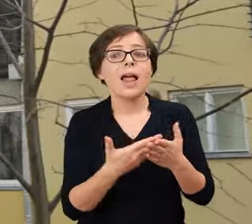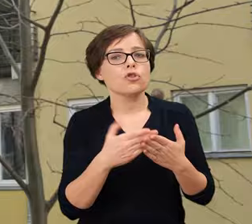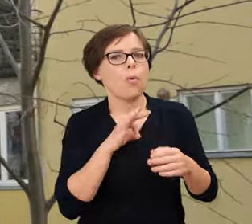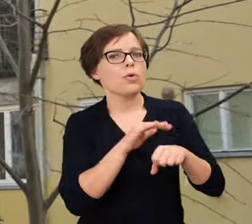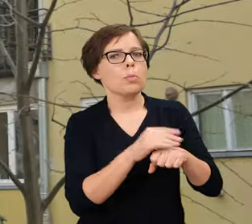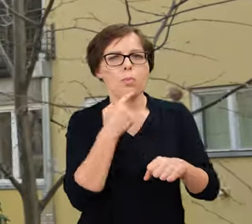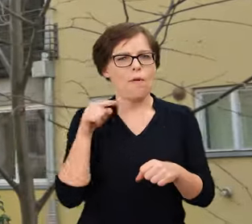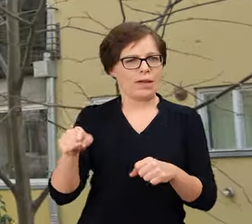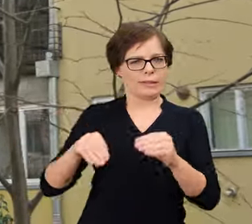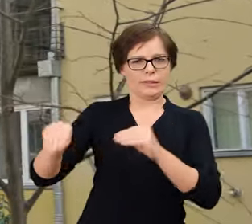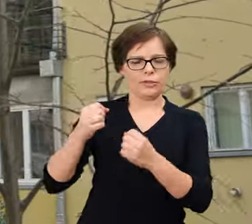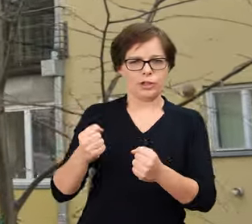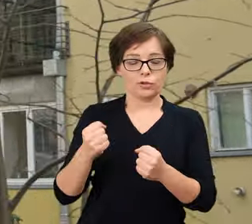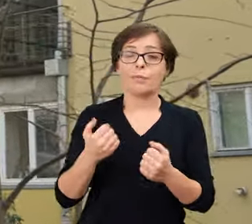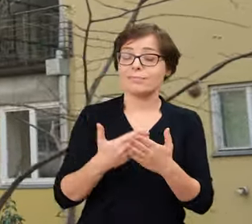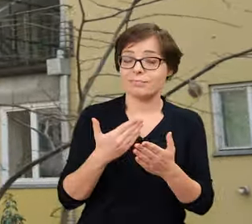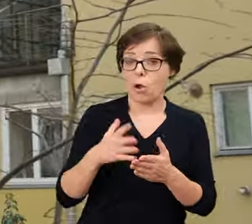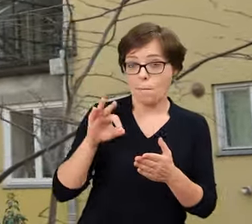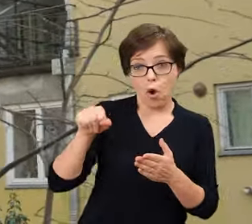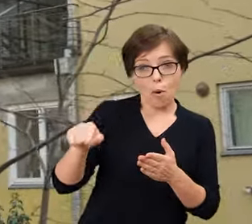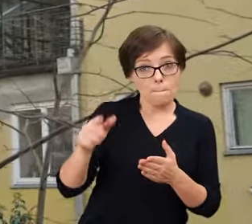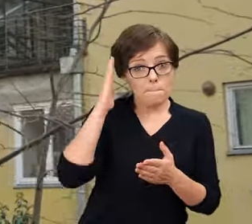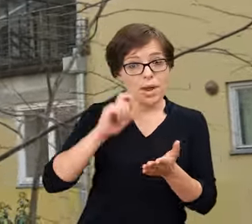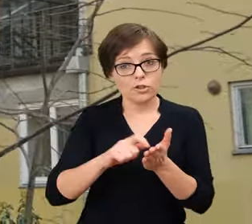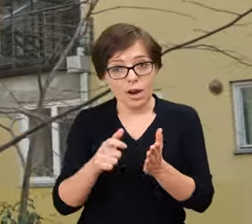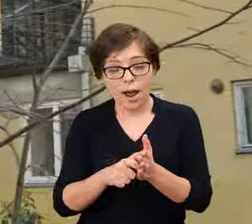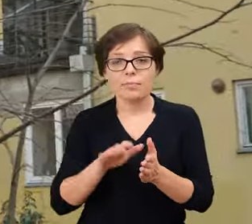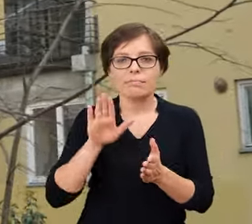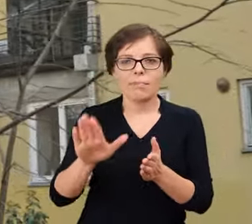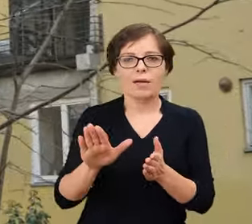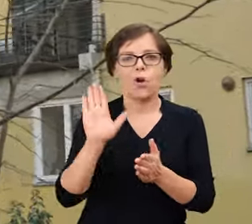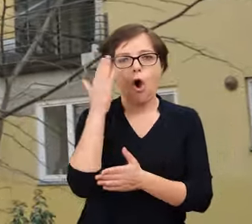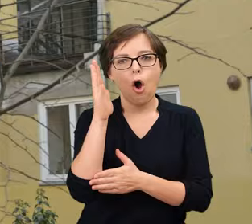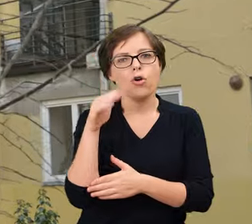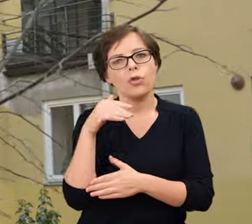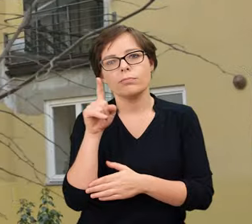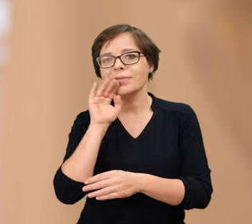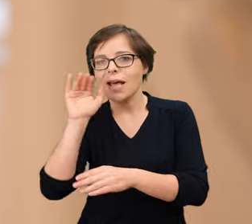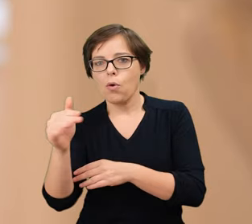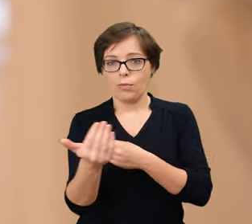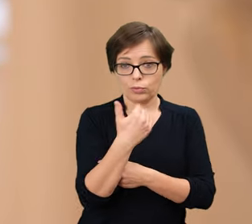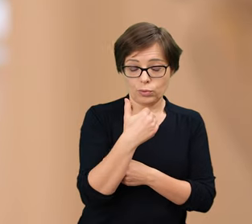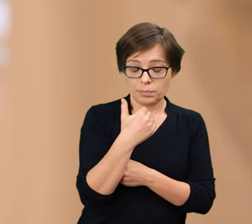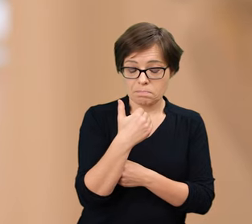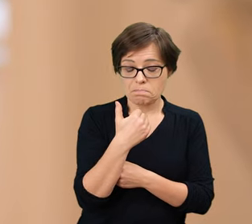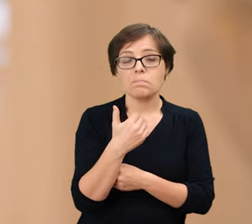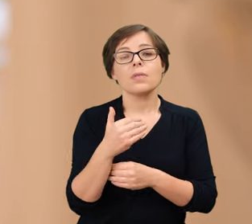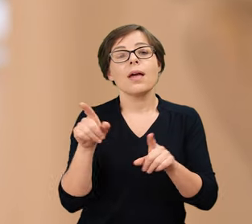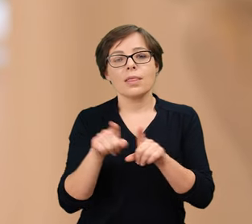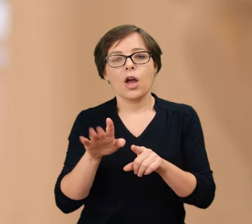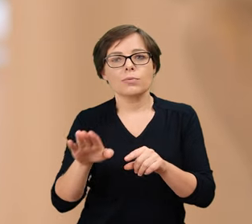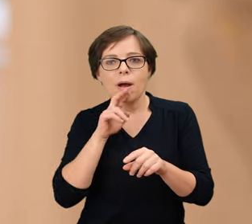wrażenie. Otóż tamte mieszkanie, które jest na dwie strony i jak powiedziałem jest dwukondygnacyjne, ma